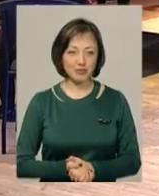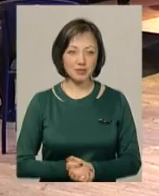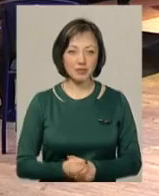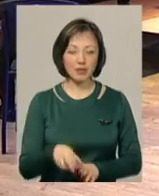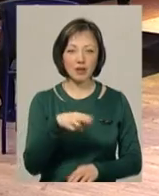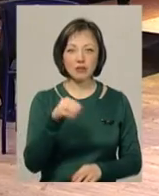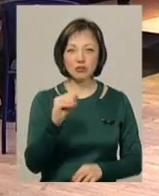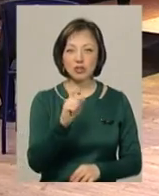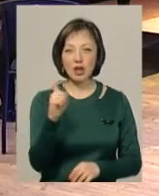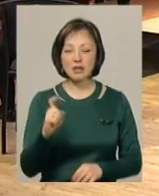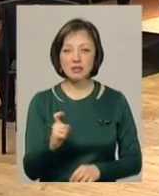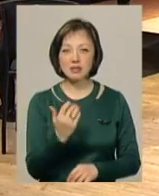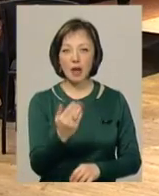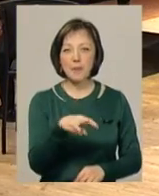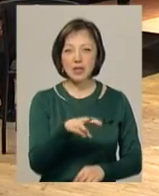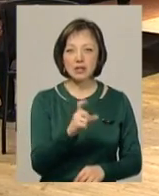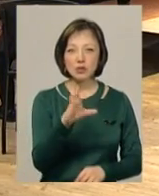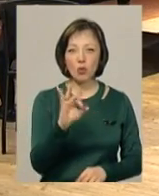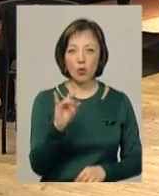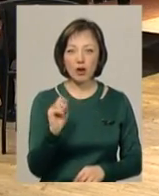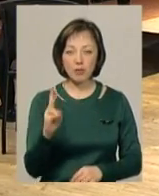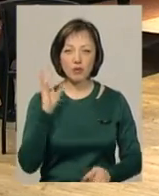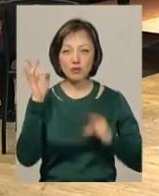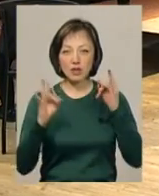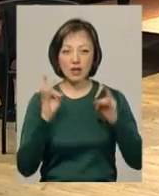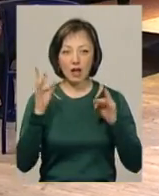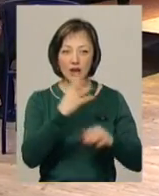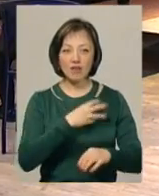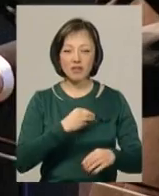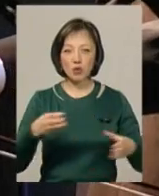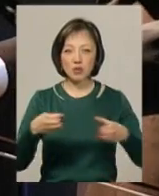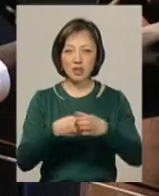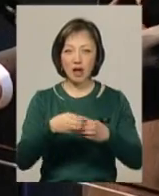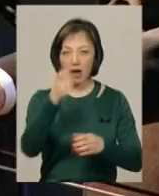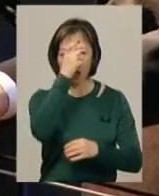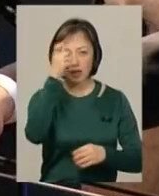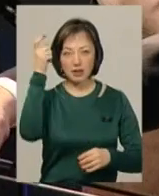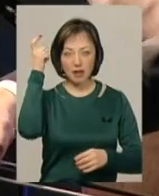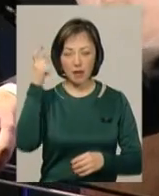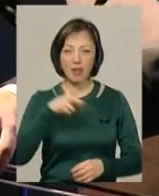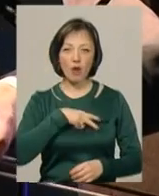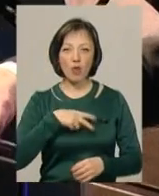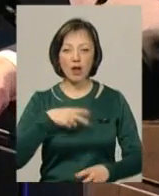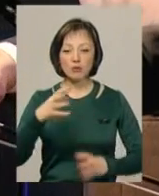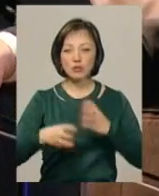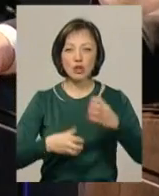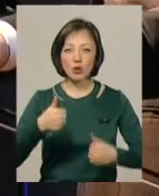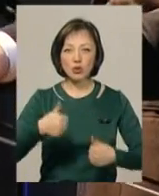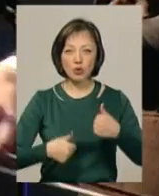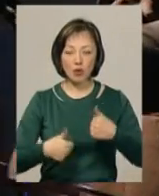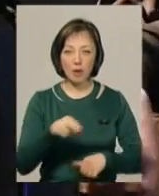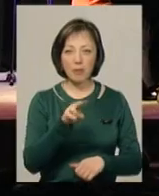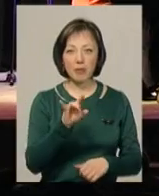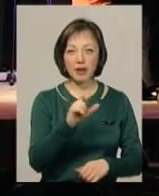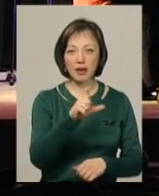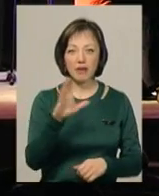Джазові композиції Мирослава Скорика прозвучали у виконанні Львівського камерного оркестру «Академія», лауреата міжнародних конкурсів Олександра